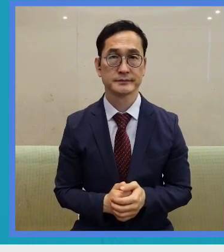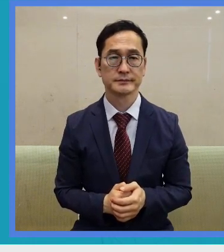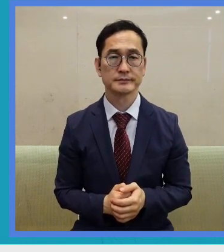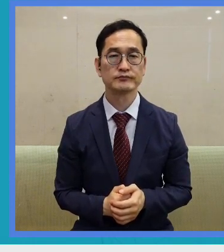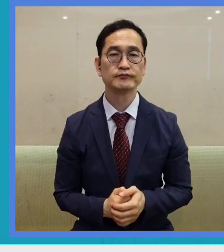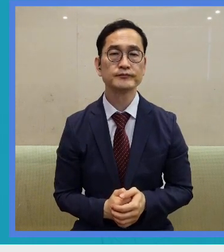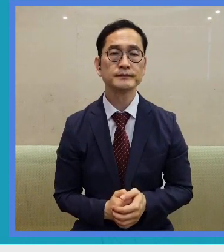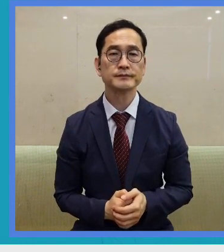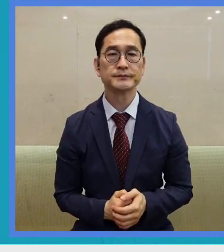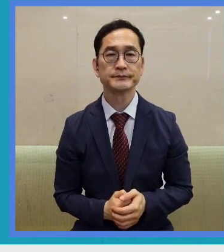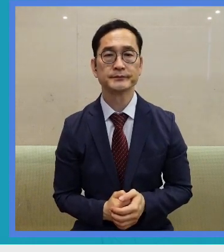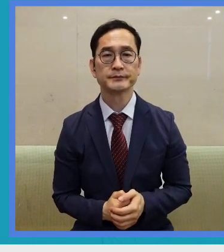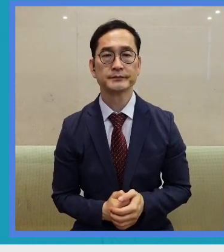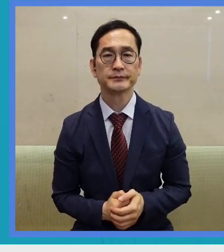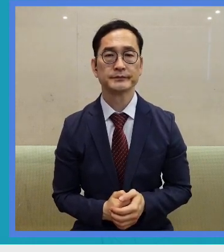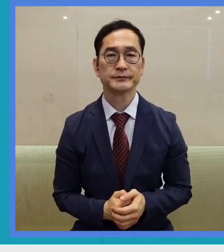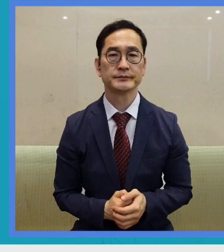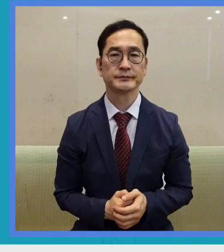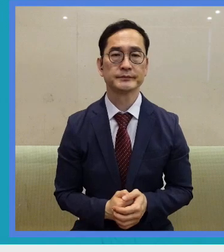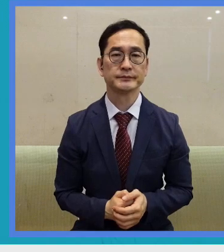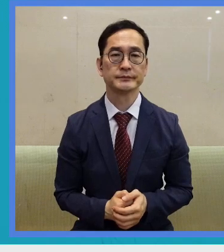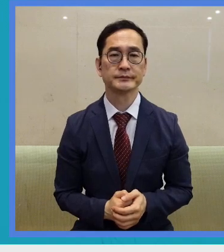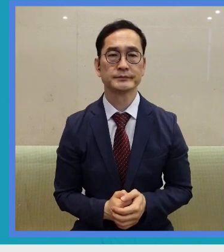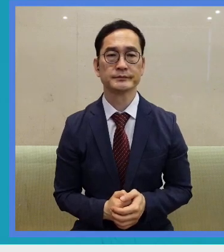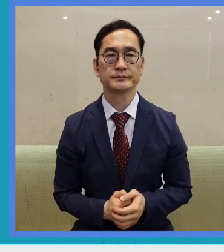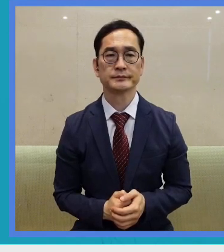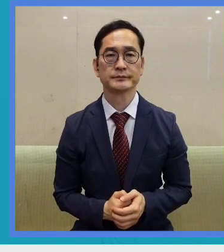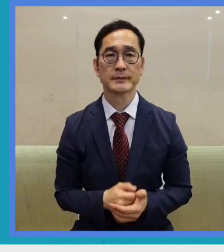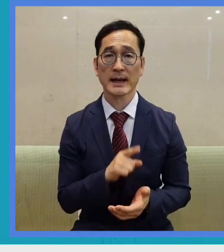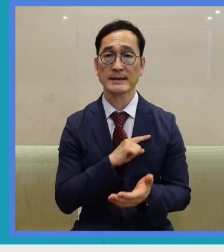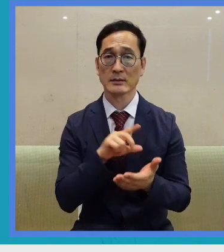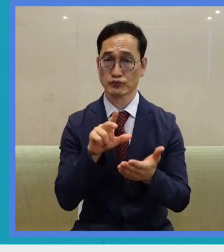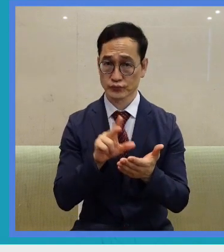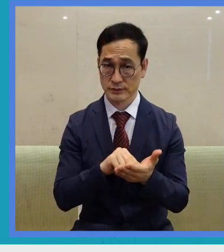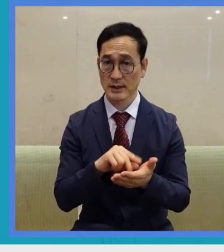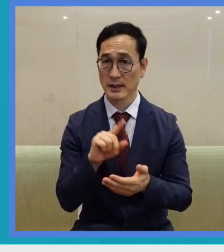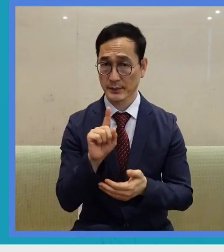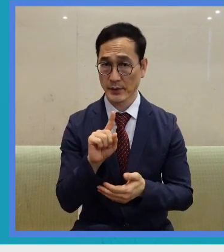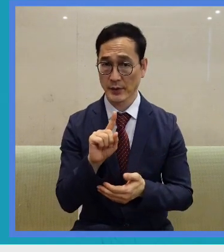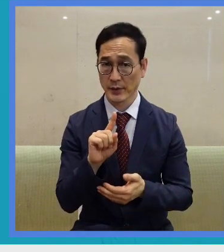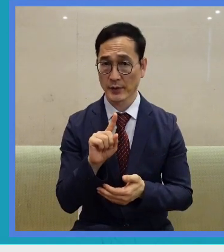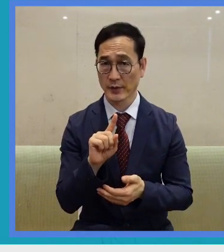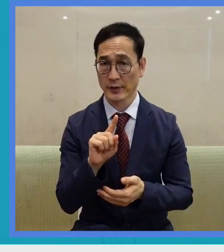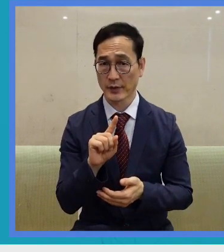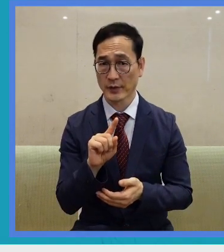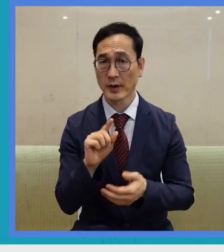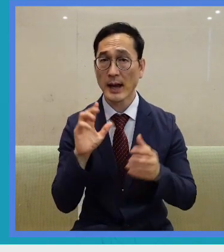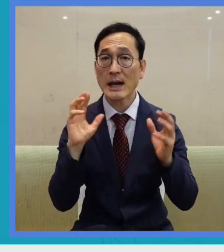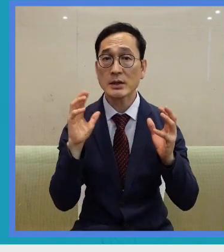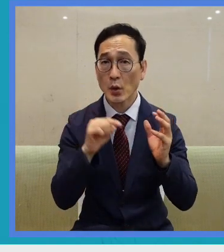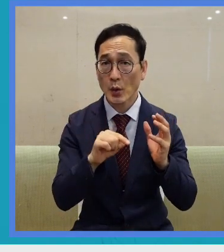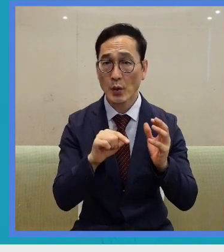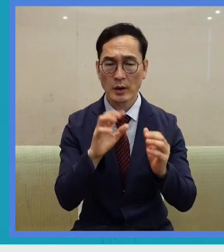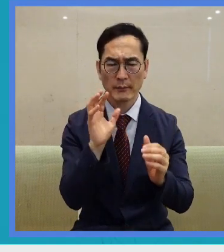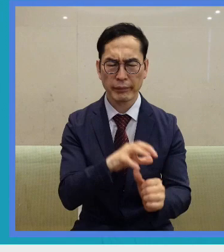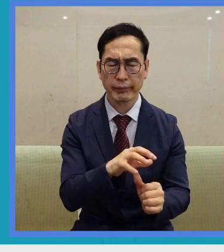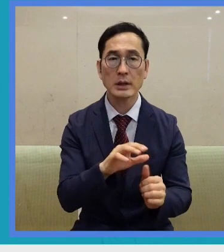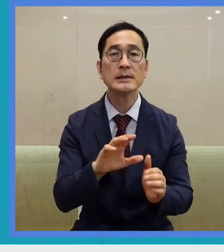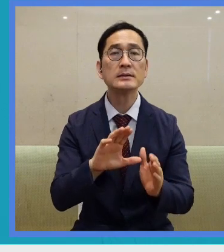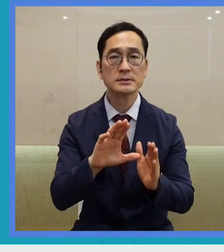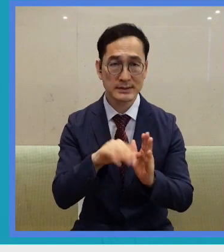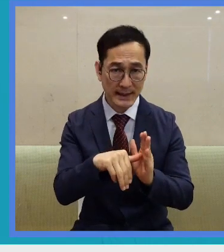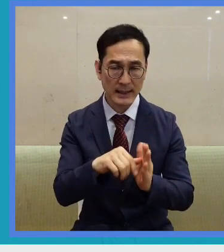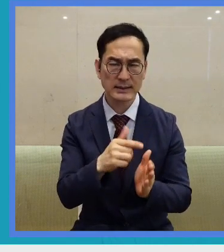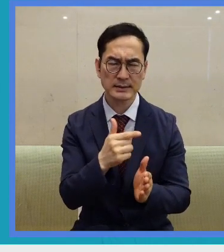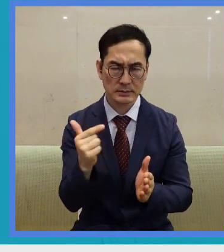저희 멘탈헬스 이제 그 저널들을 계속 보면은 가장 문제가 되는 경우가 바로 이 경우였습니다. 아동이 격리되었을 경우.